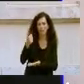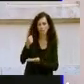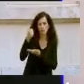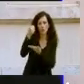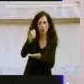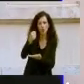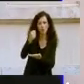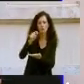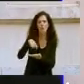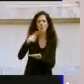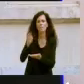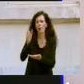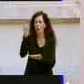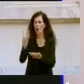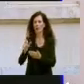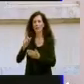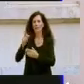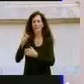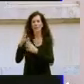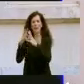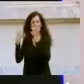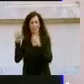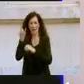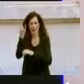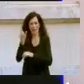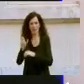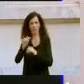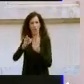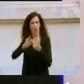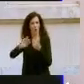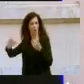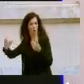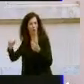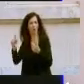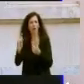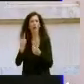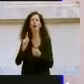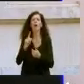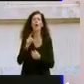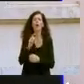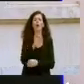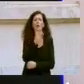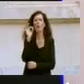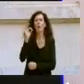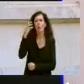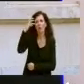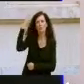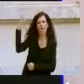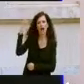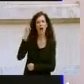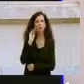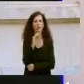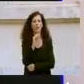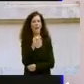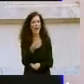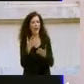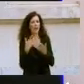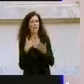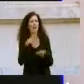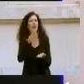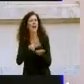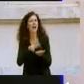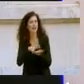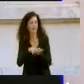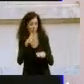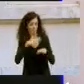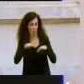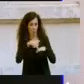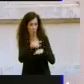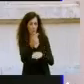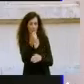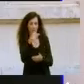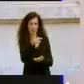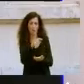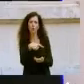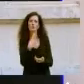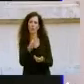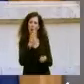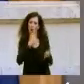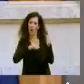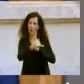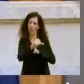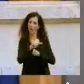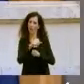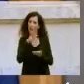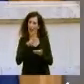queste risorse con lo stato chiederà poi diciamo qualche garanzia per l'utilizzo di queste risorse grazie